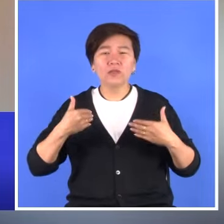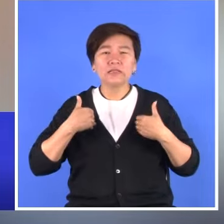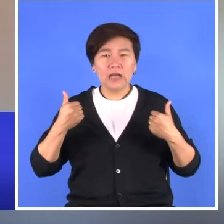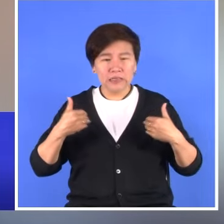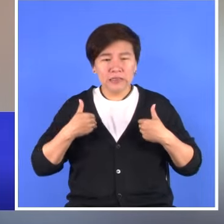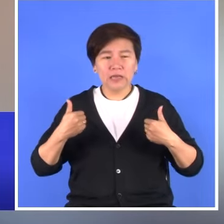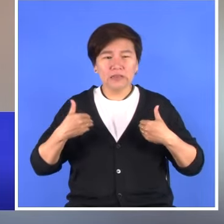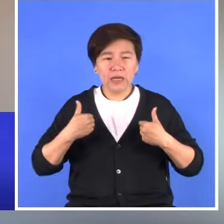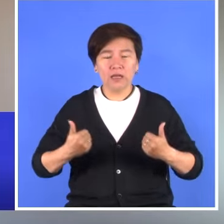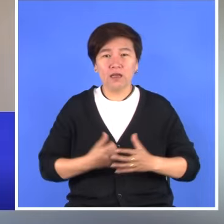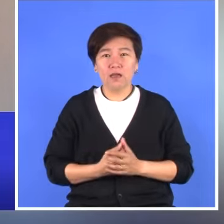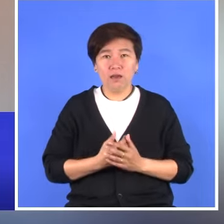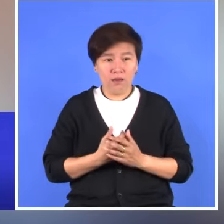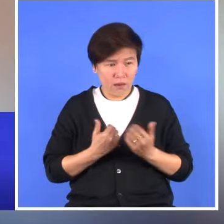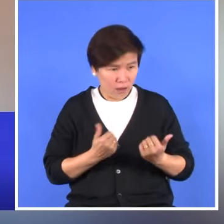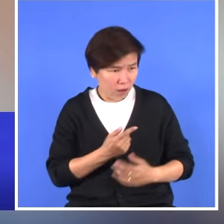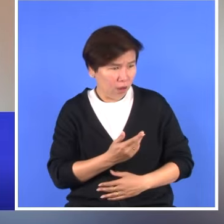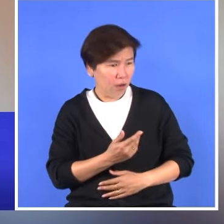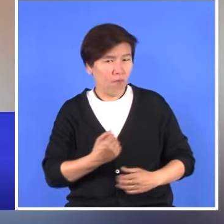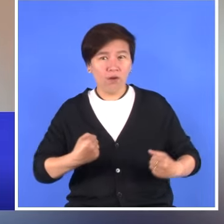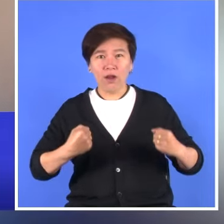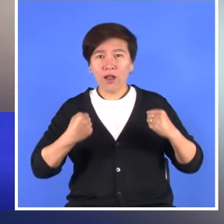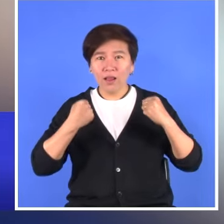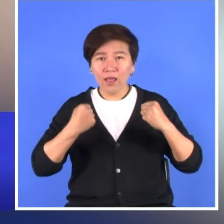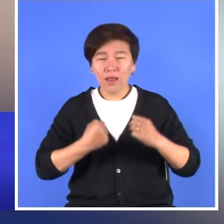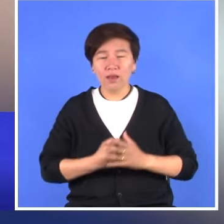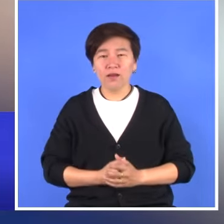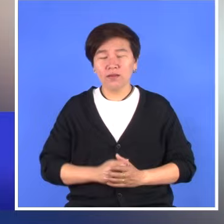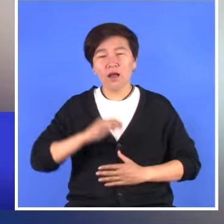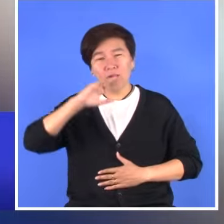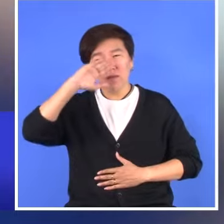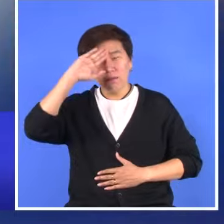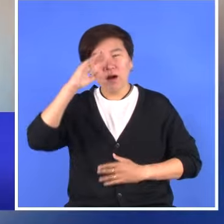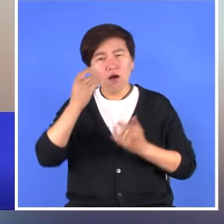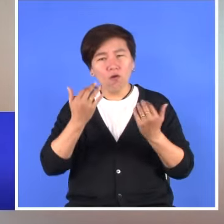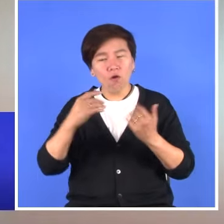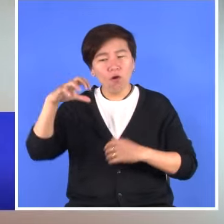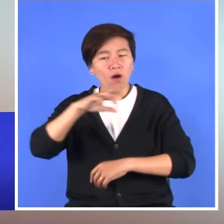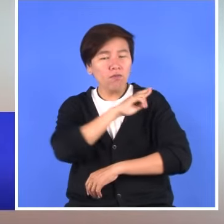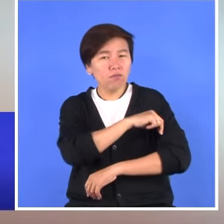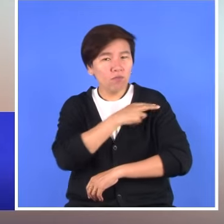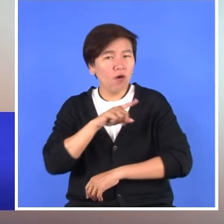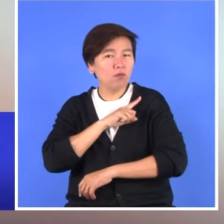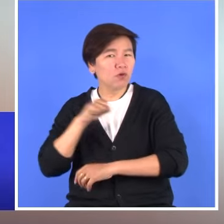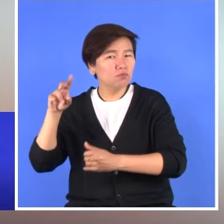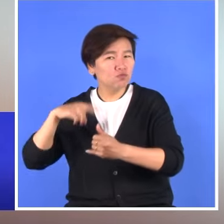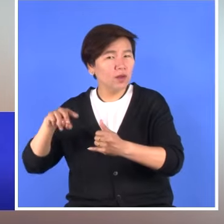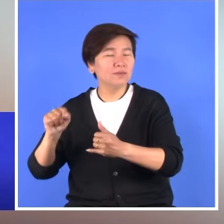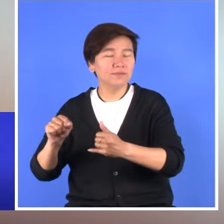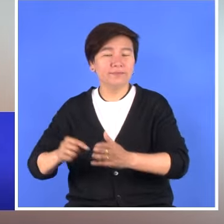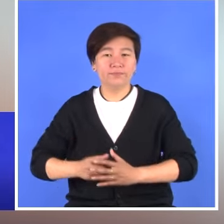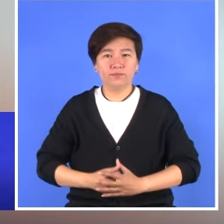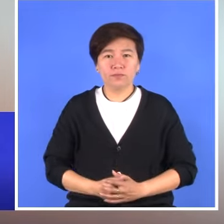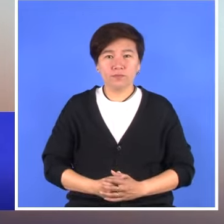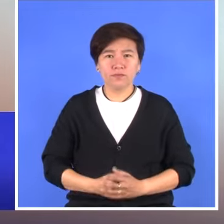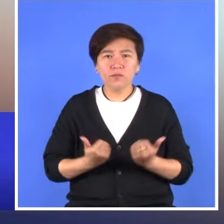คะกลับมาแข็งแรงแล้วนะส่วนอาการป่วยก็เดี๋ยวว่ากันต่อนะคะให้คุณหมอเขาดูแลอาการกันต่อนะคุณผู้ชมมีความคิด